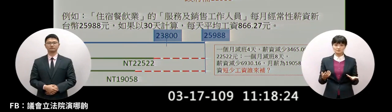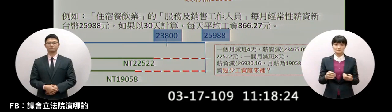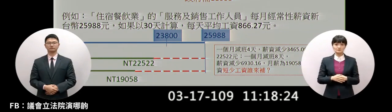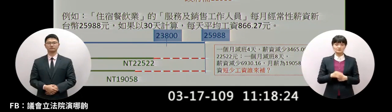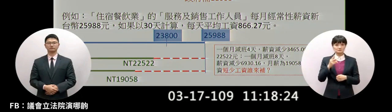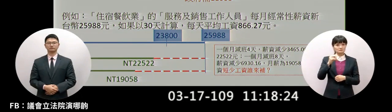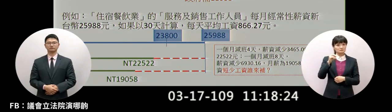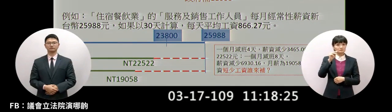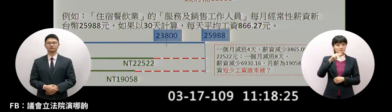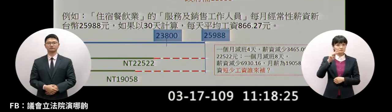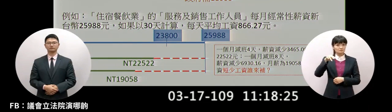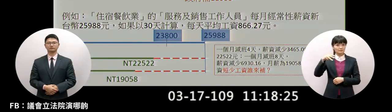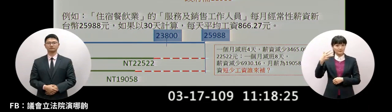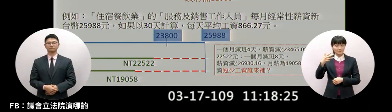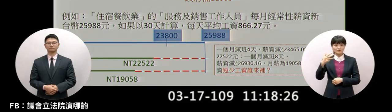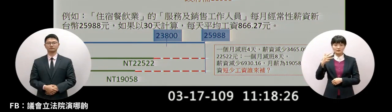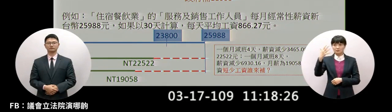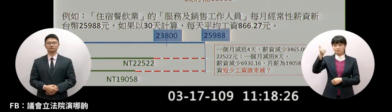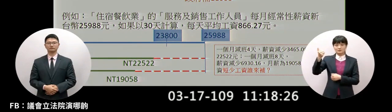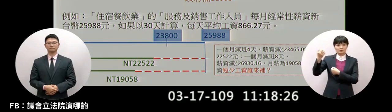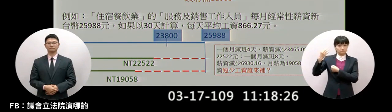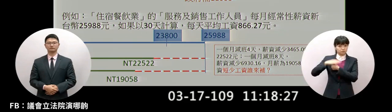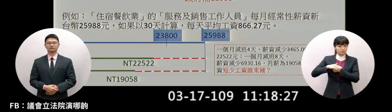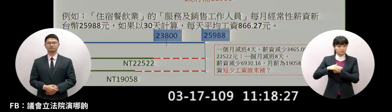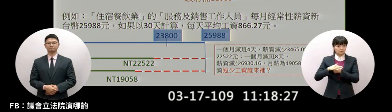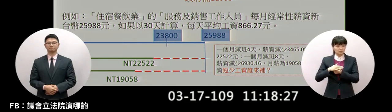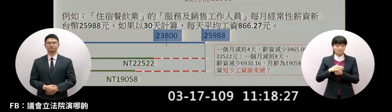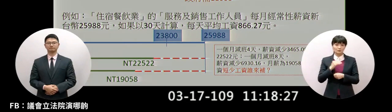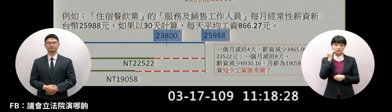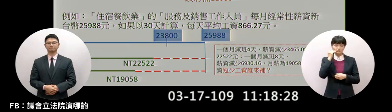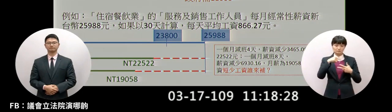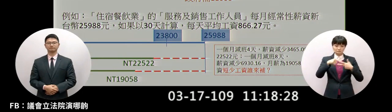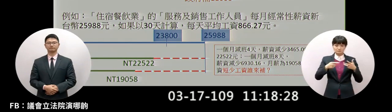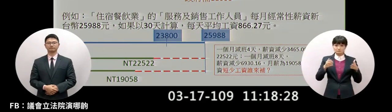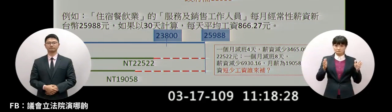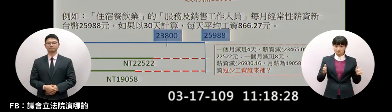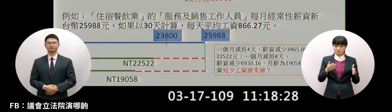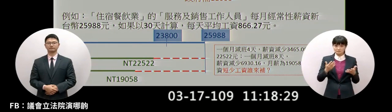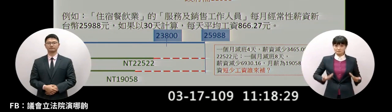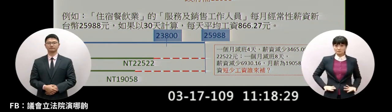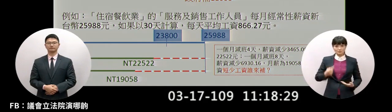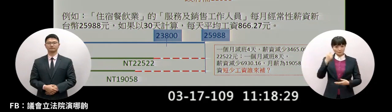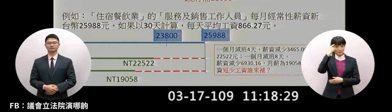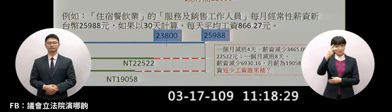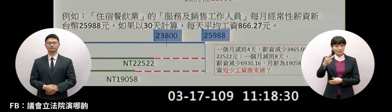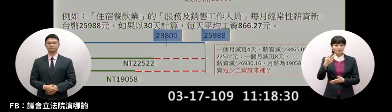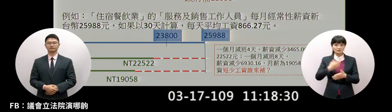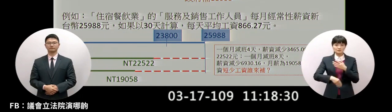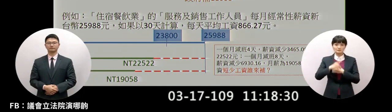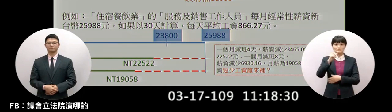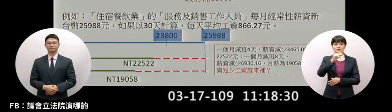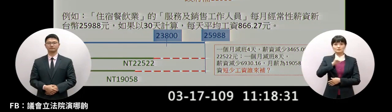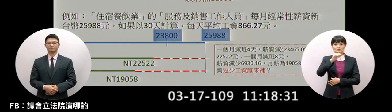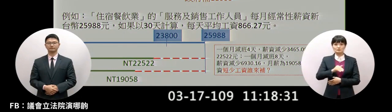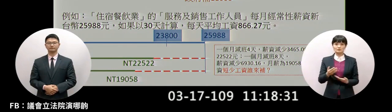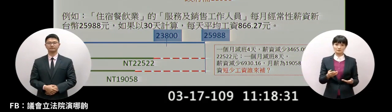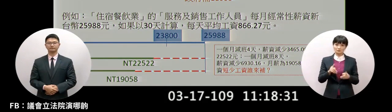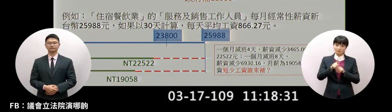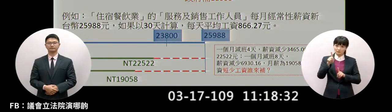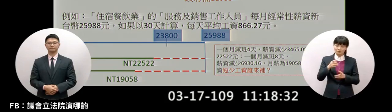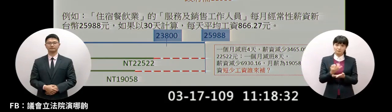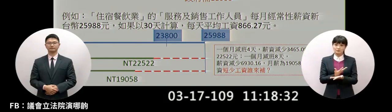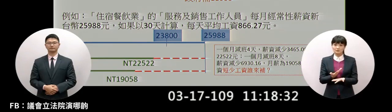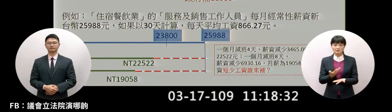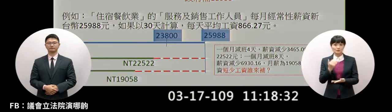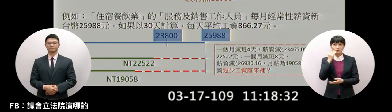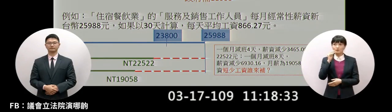23,800给补起来，因为伊若一礼拜休困两工就满够，啊你叫这个头家讲哦，爱付